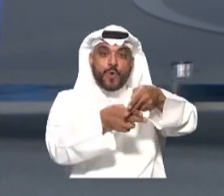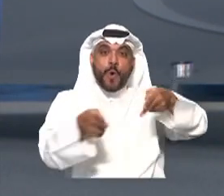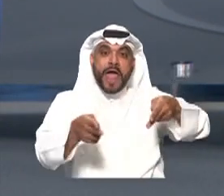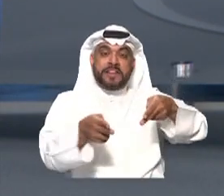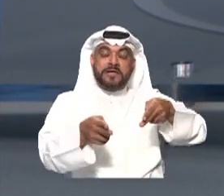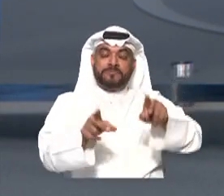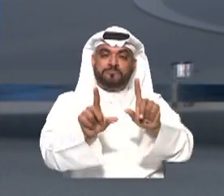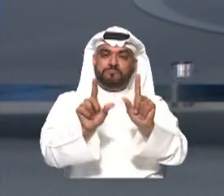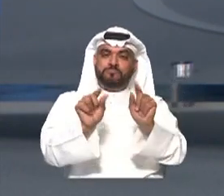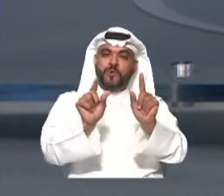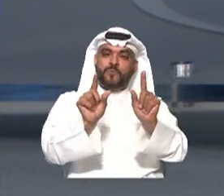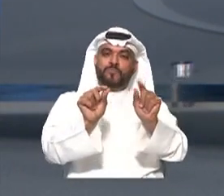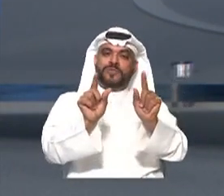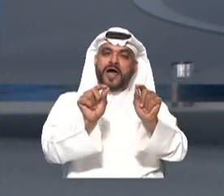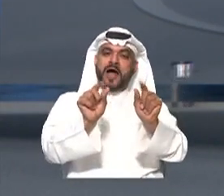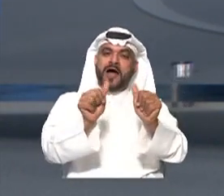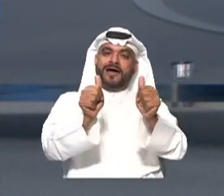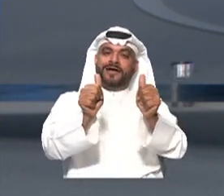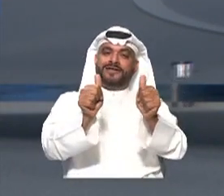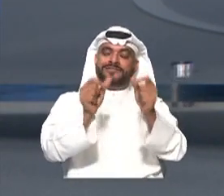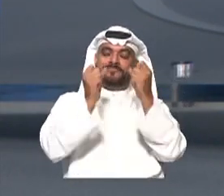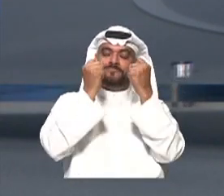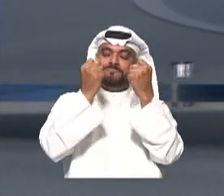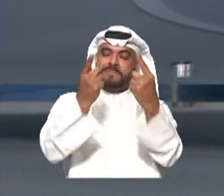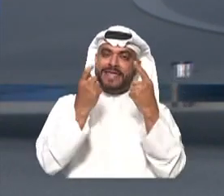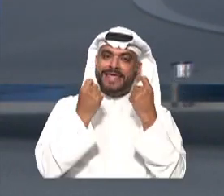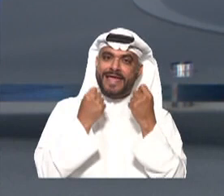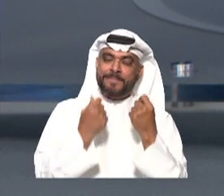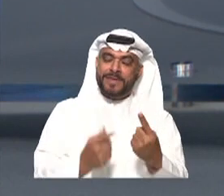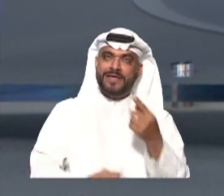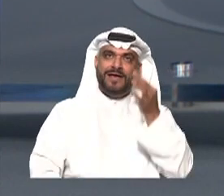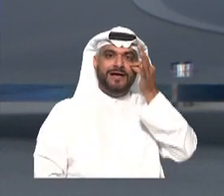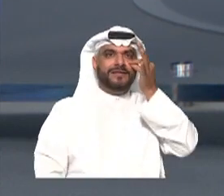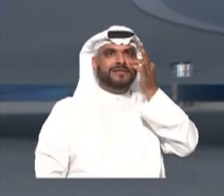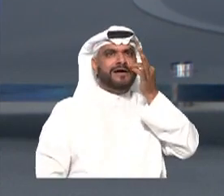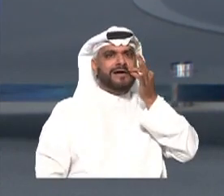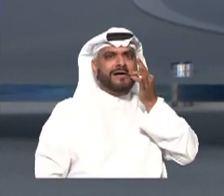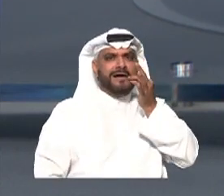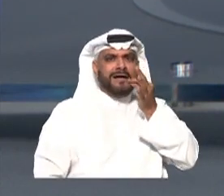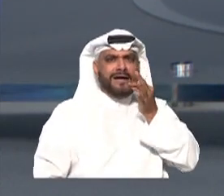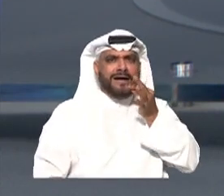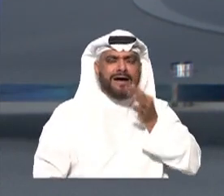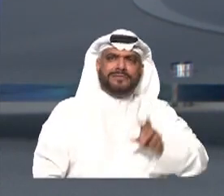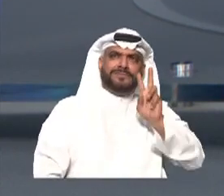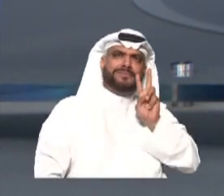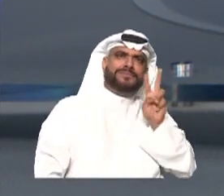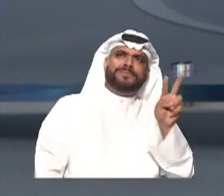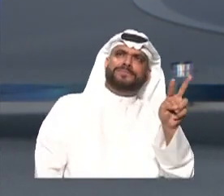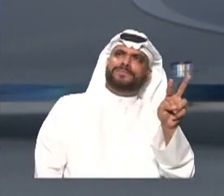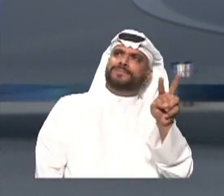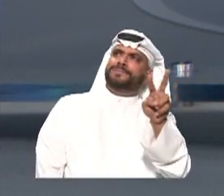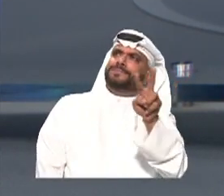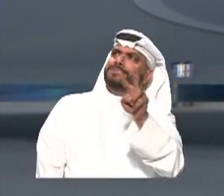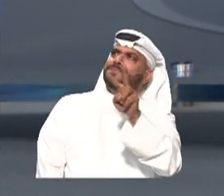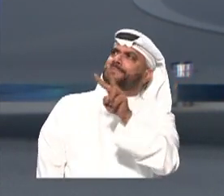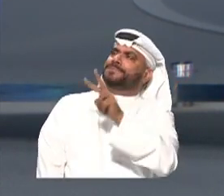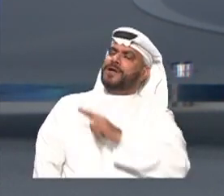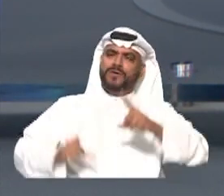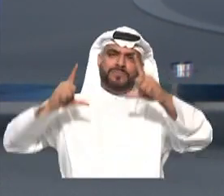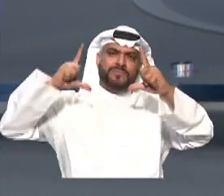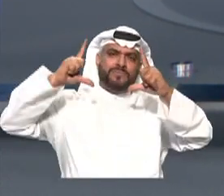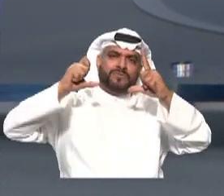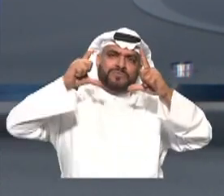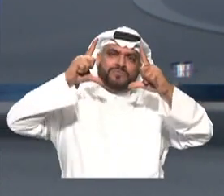الاستدامة، إذ يقام تحت شعار كويت جديدة فرص جديدة للاستدامة، ويستعرض الجناح صورا من